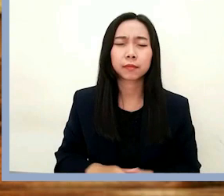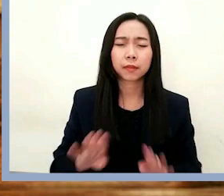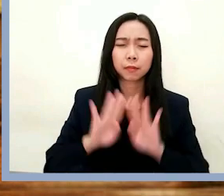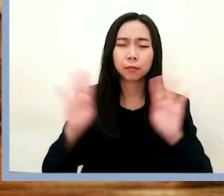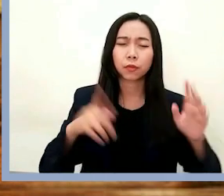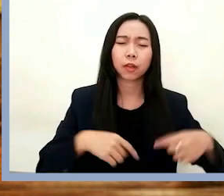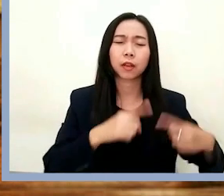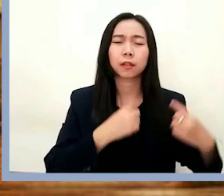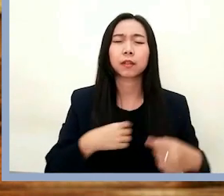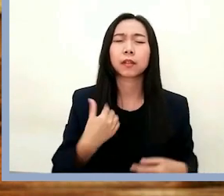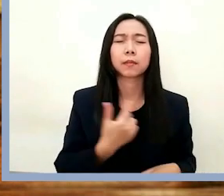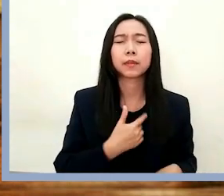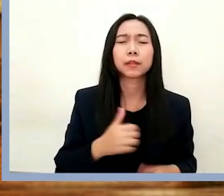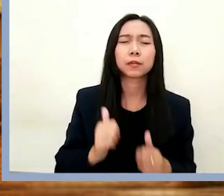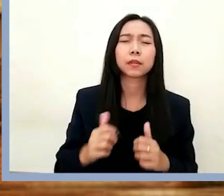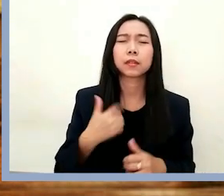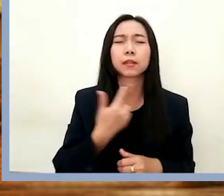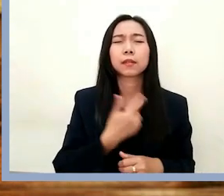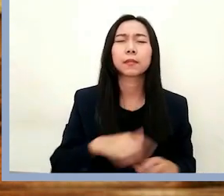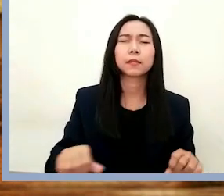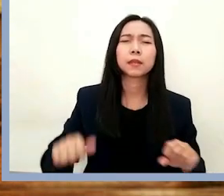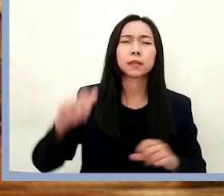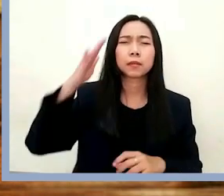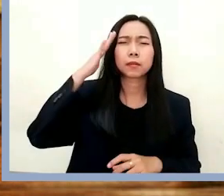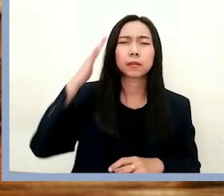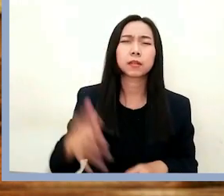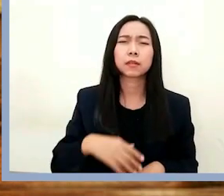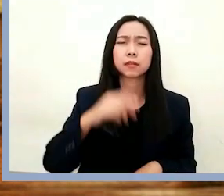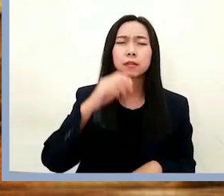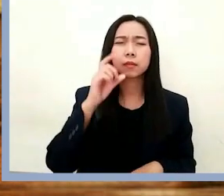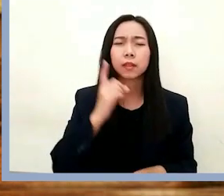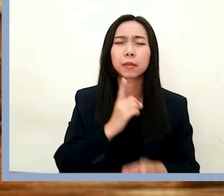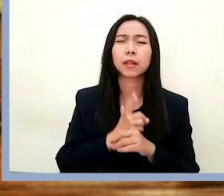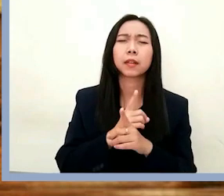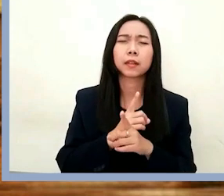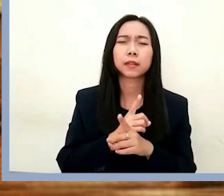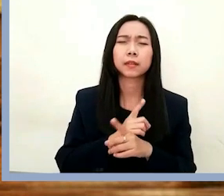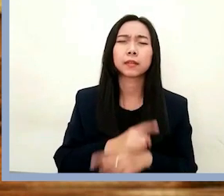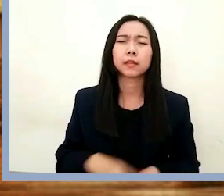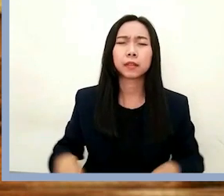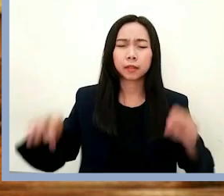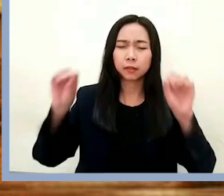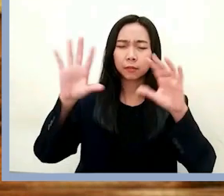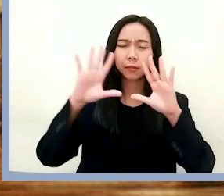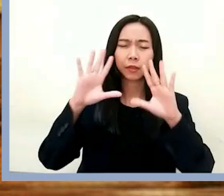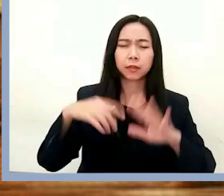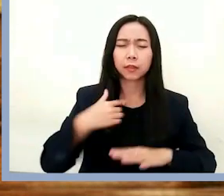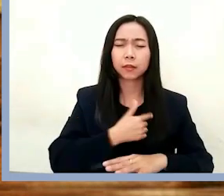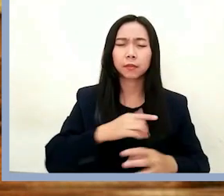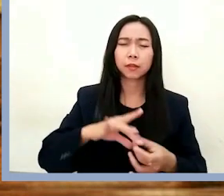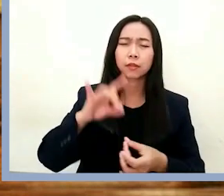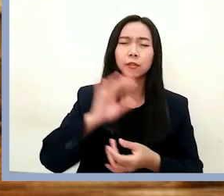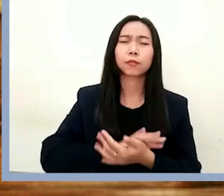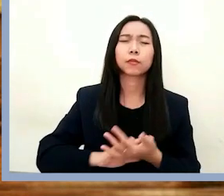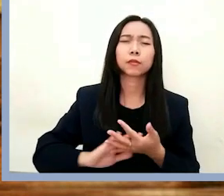hati kami agar kami boleh mengenal kebenaran itu berikan kepada kami Roh Kudus